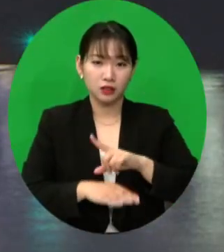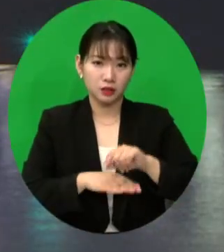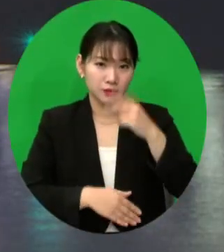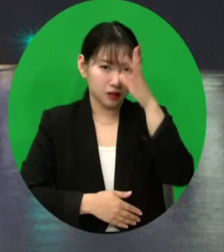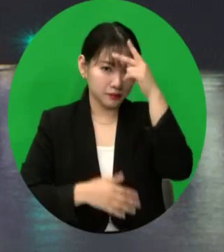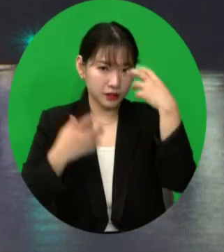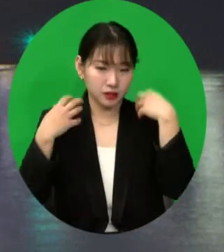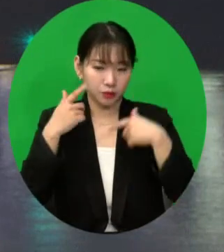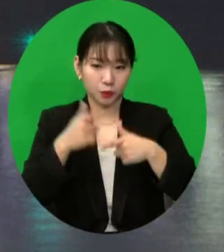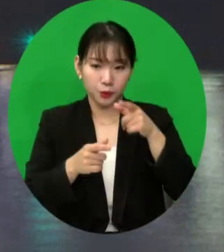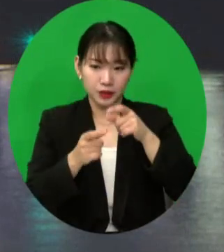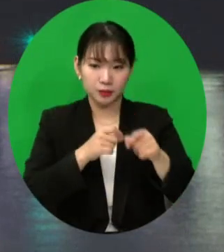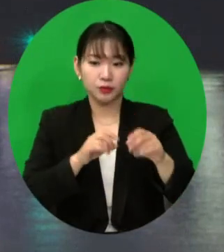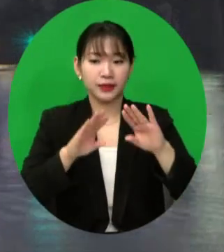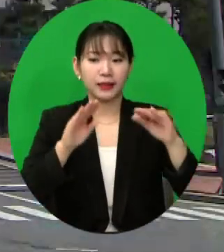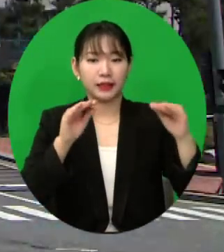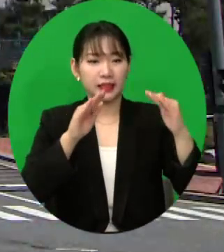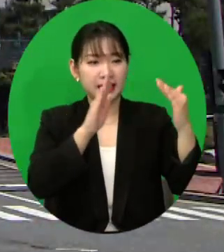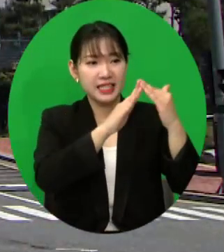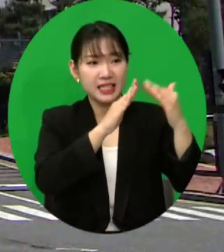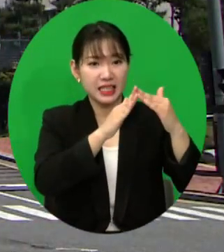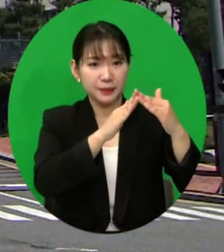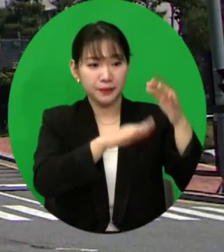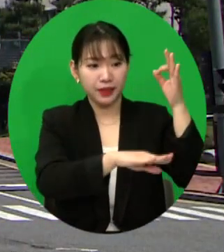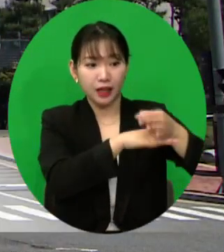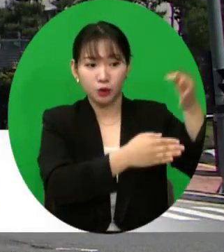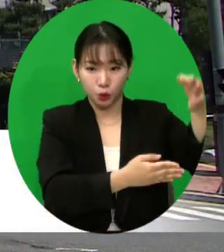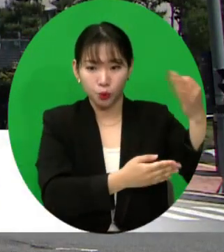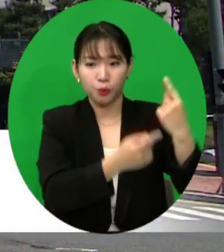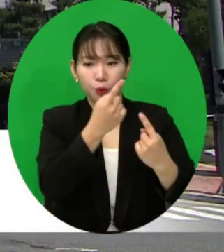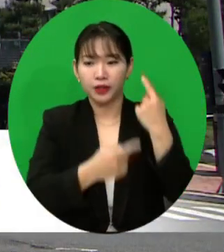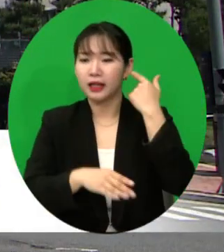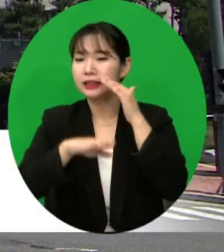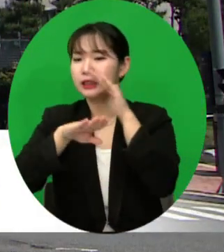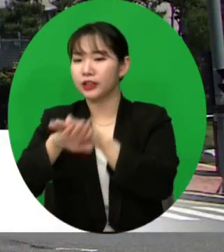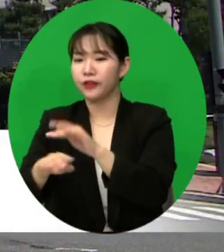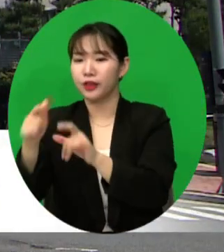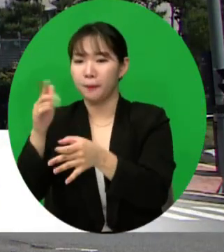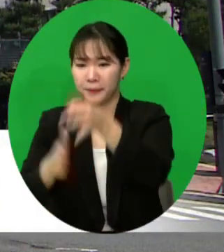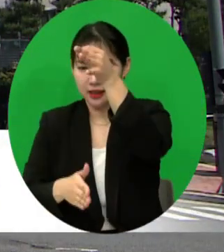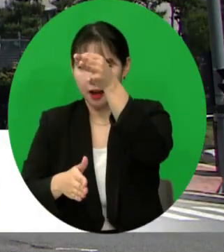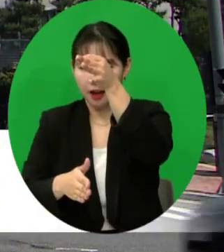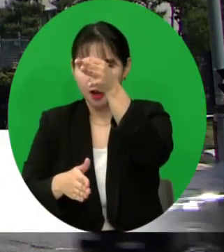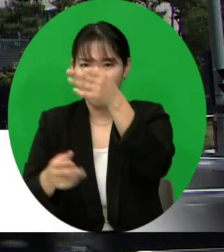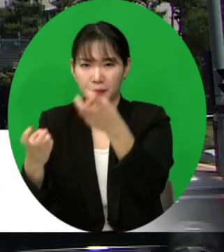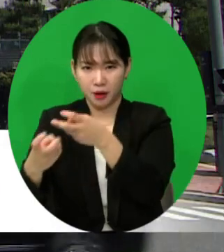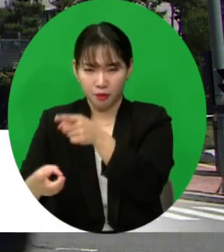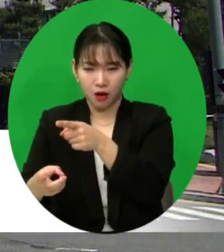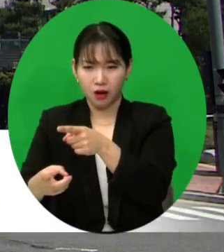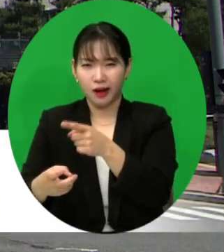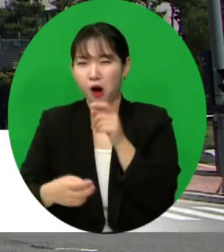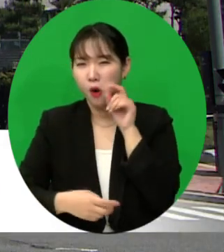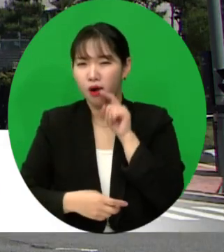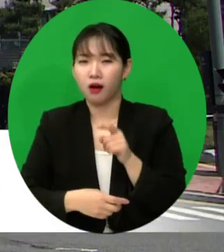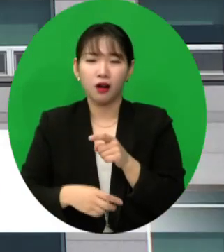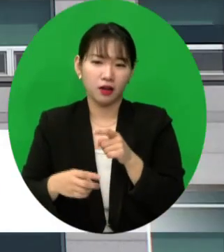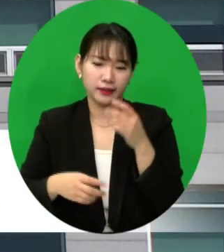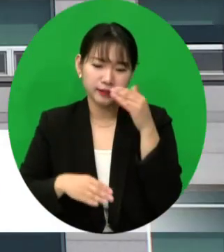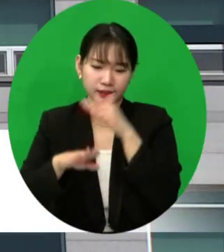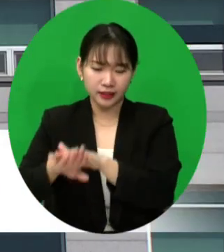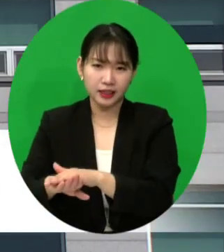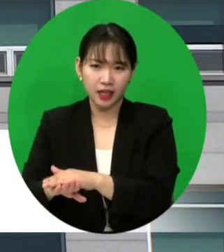광주지방검찰청 목포지청은 부동산 매매가액보다 전세 보증금을 높게 받는 수법으로 깡통 전세를